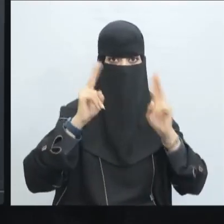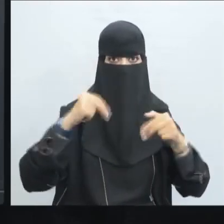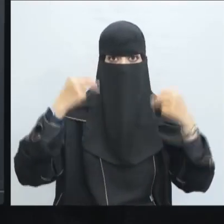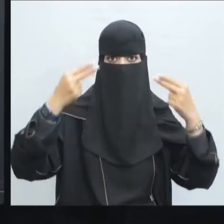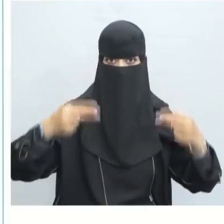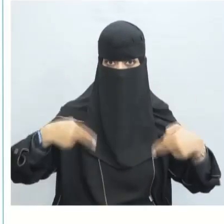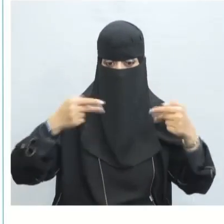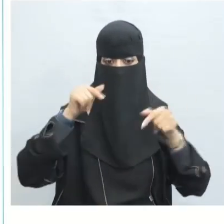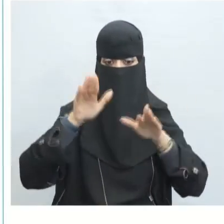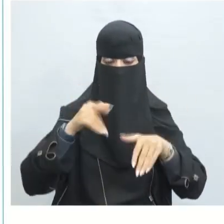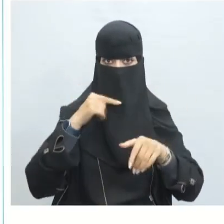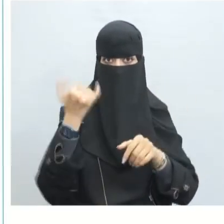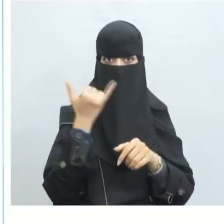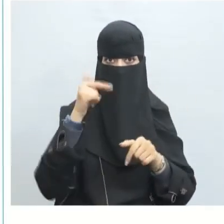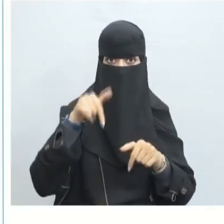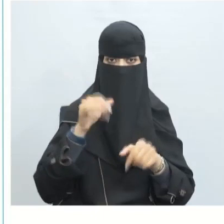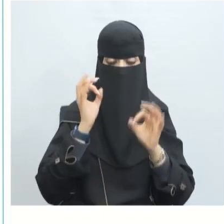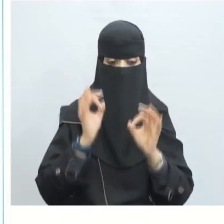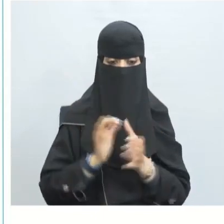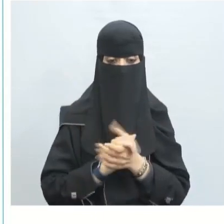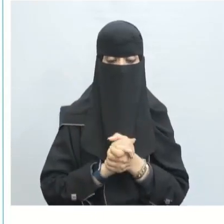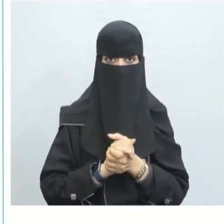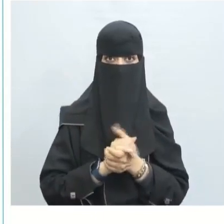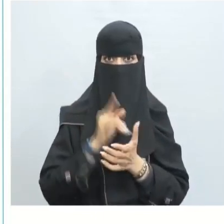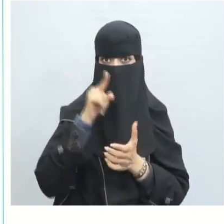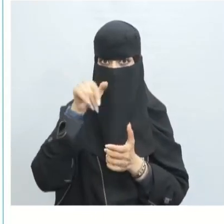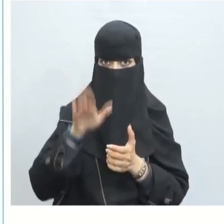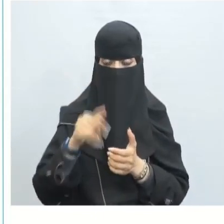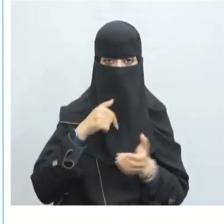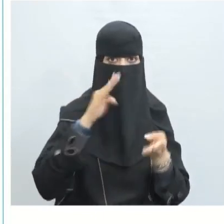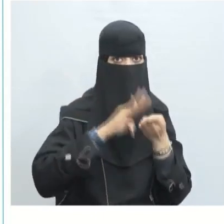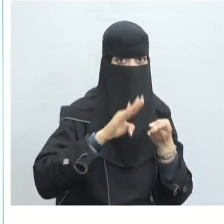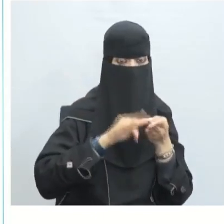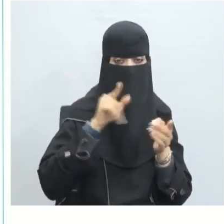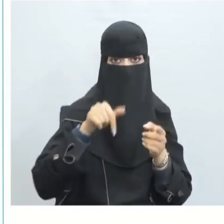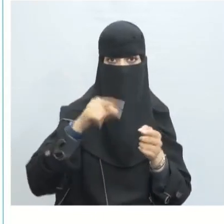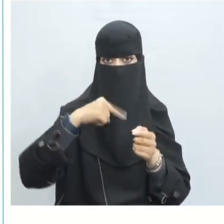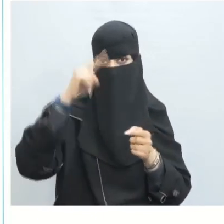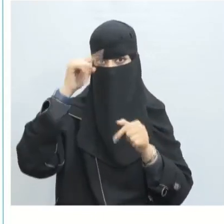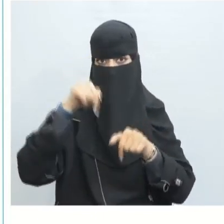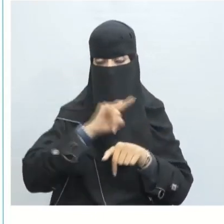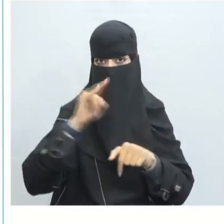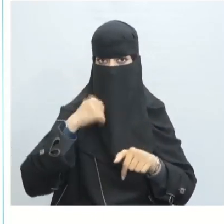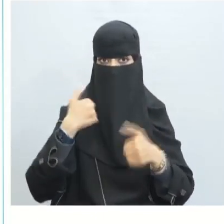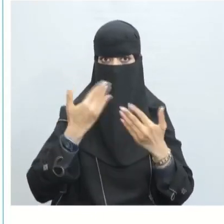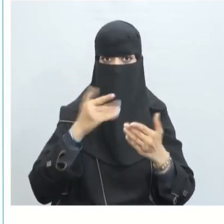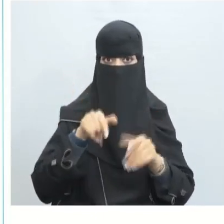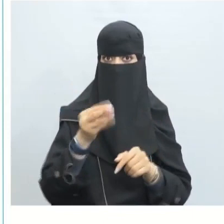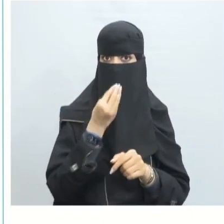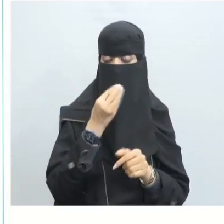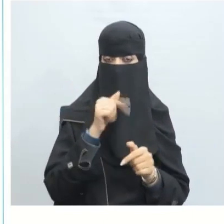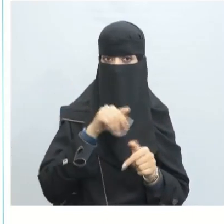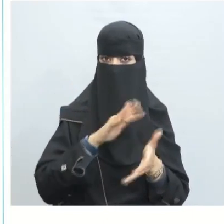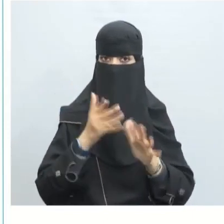الفعاليه لذلك مهم جدا لان هنالك مخاطر تتمثل في عدم توفر ما يكفي من الطعام